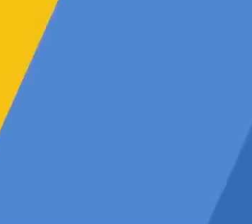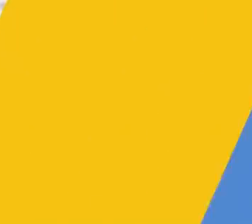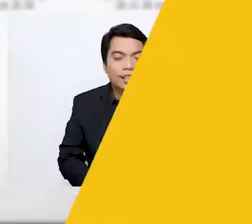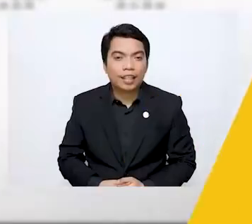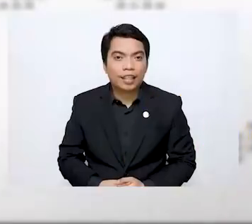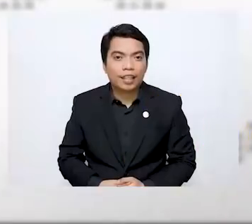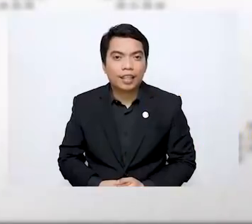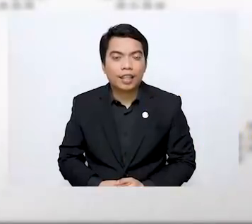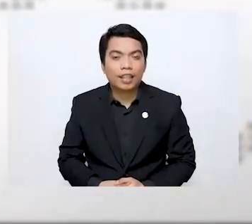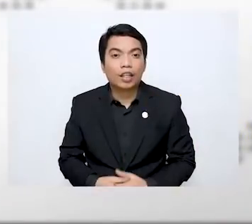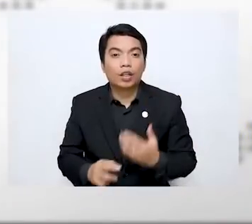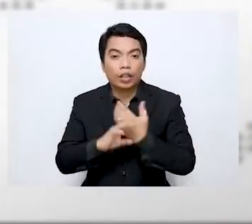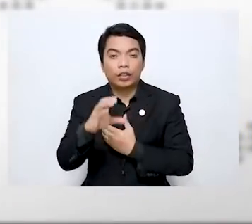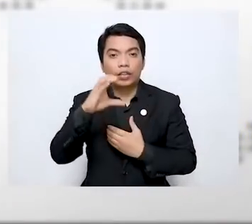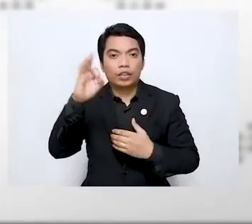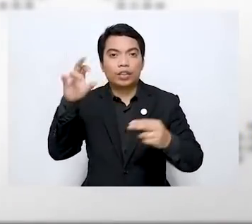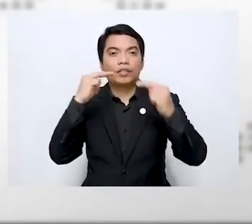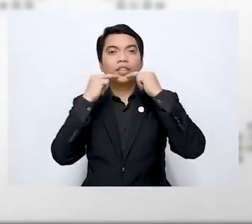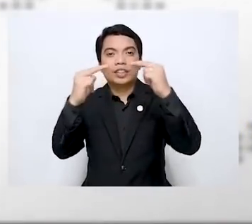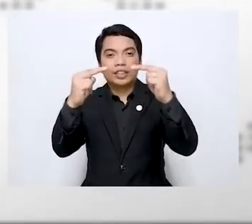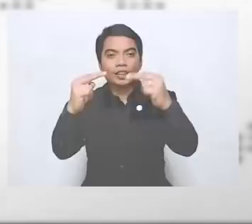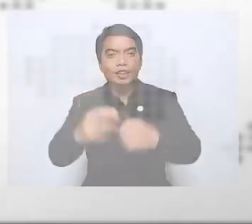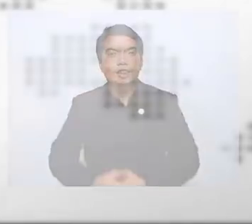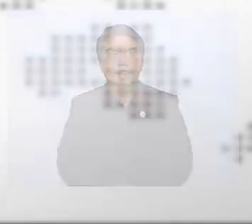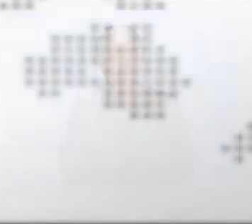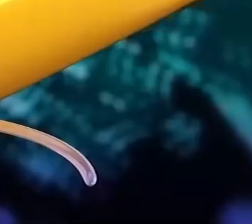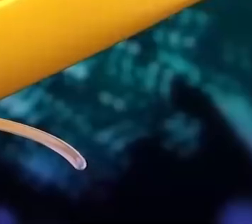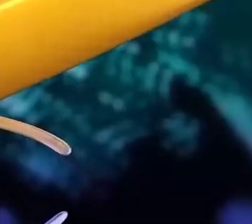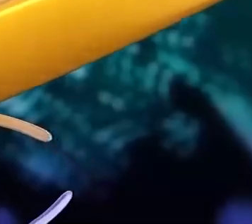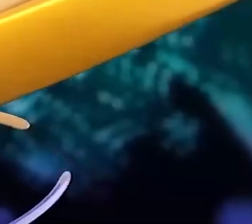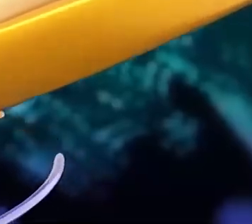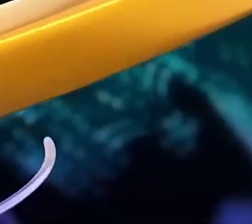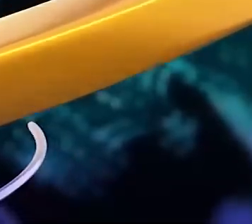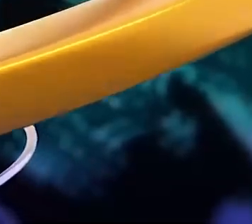Network. Magbabalik po ang CFO News.